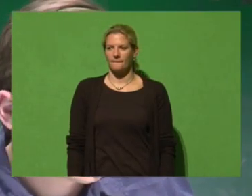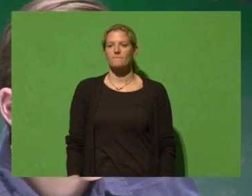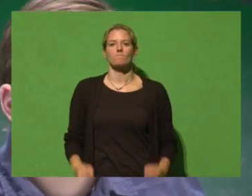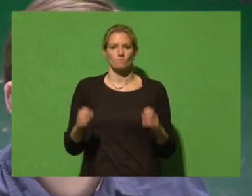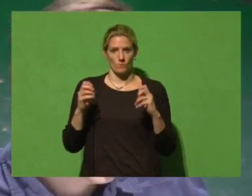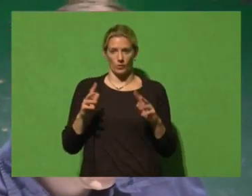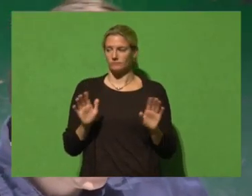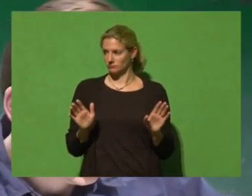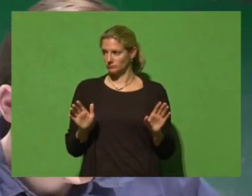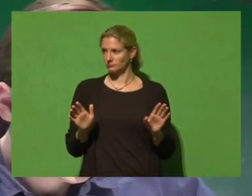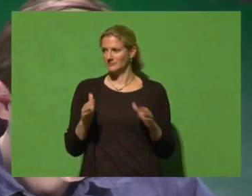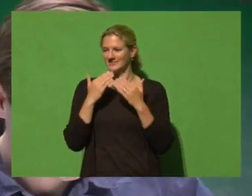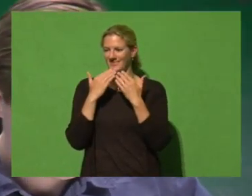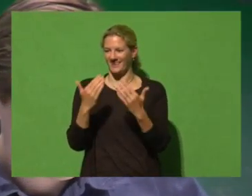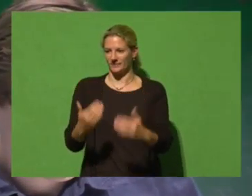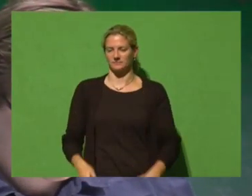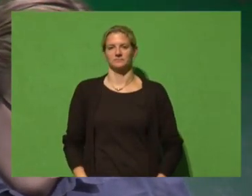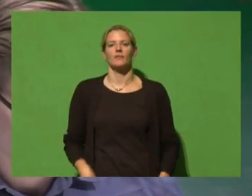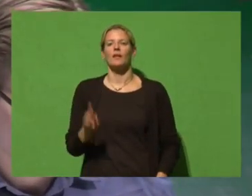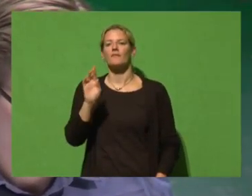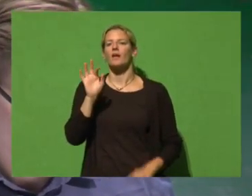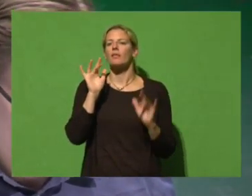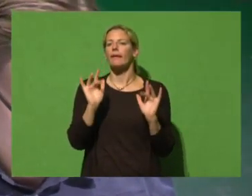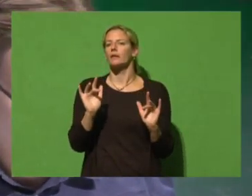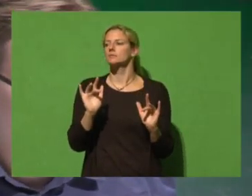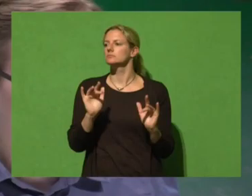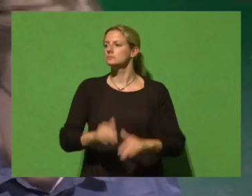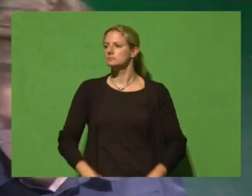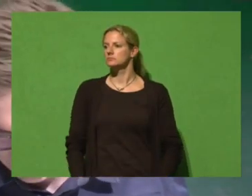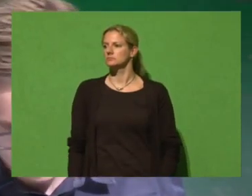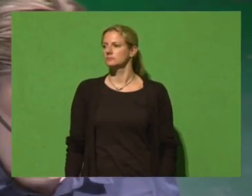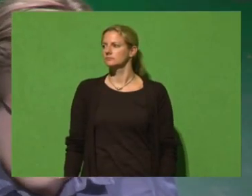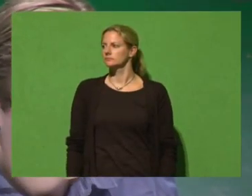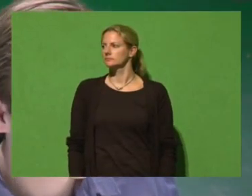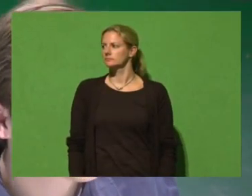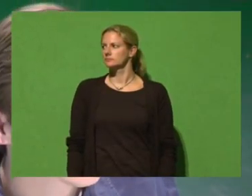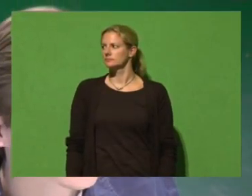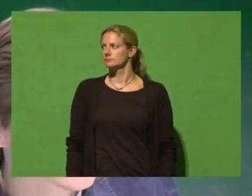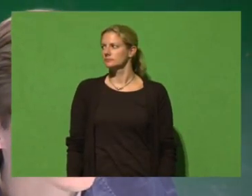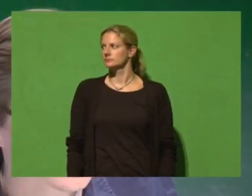Okay, herzlichen Dank. Die Gegenprobe, wer stimmt diesem Satz nicht zu?